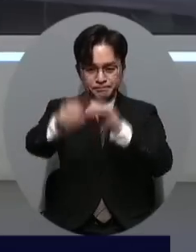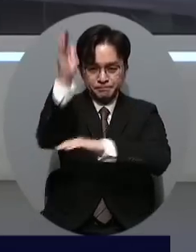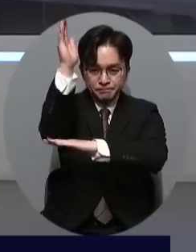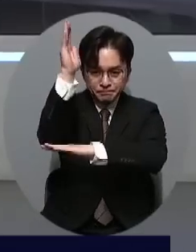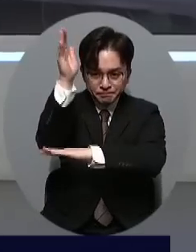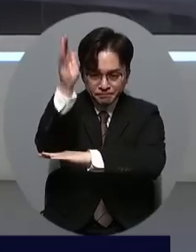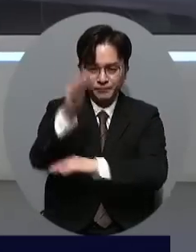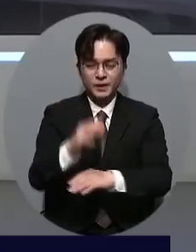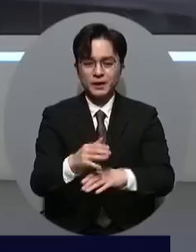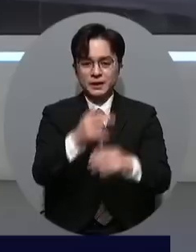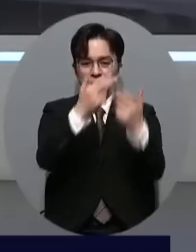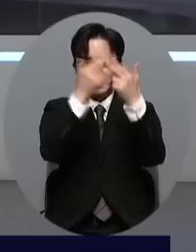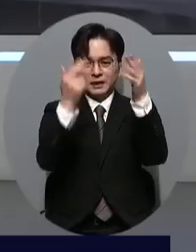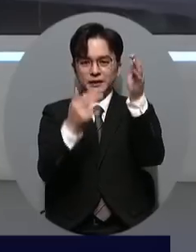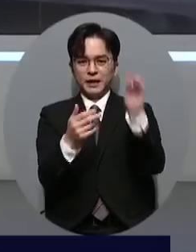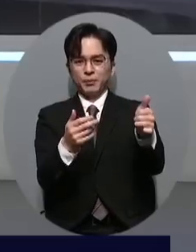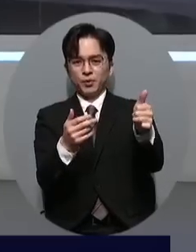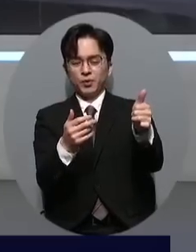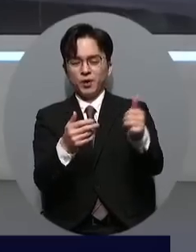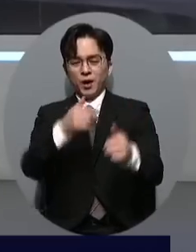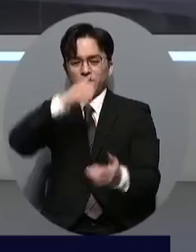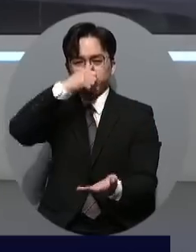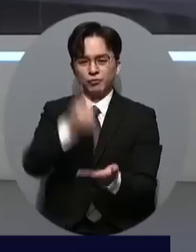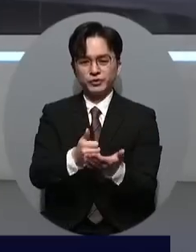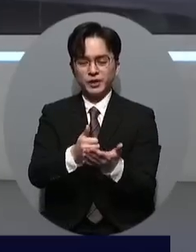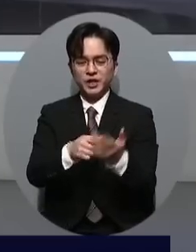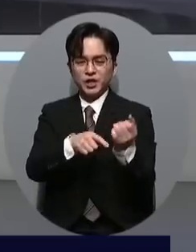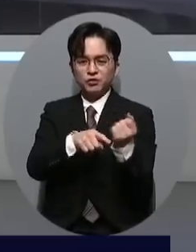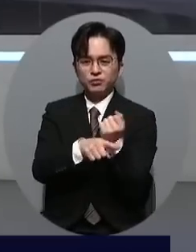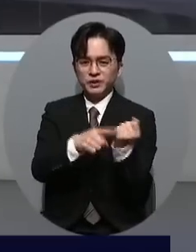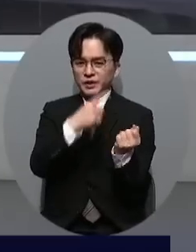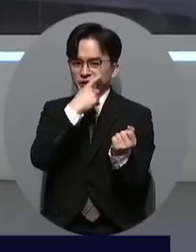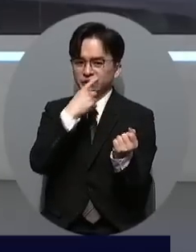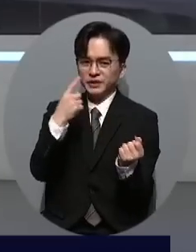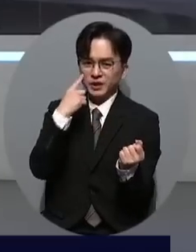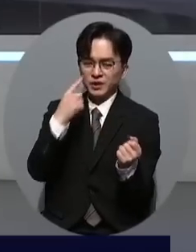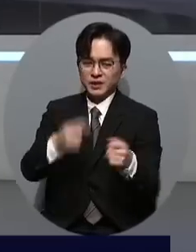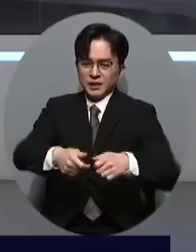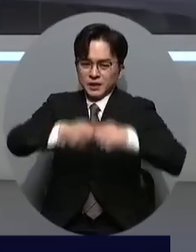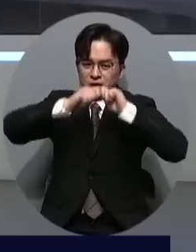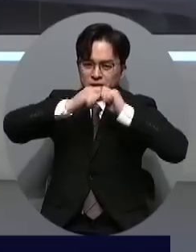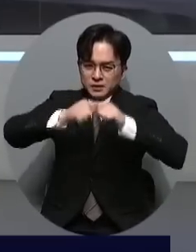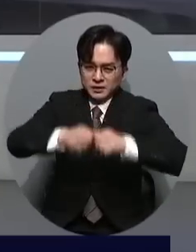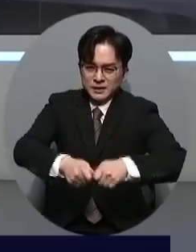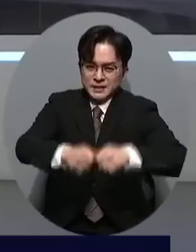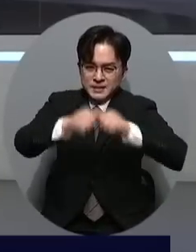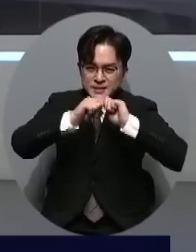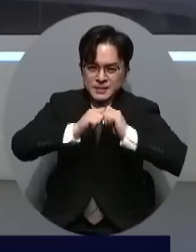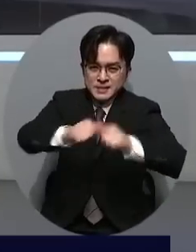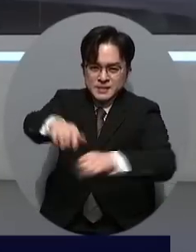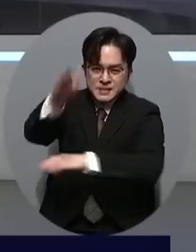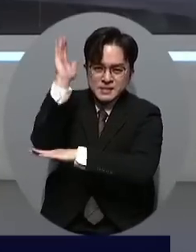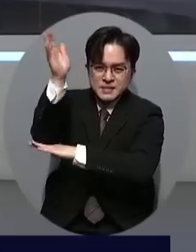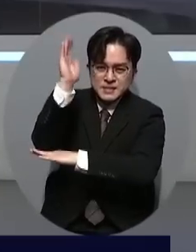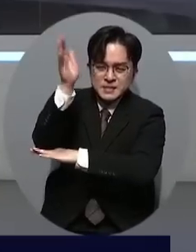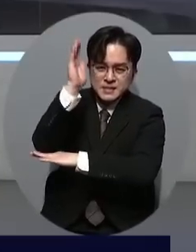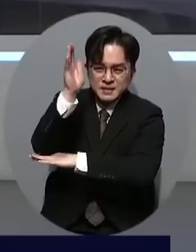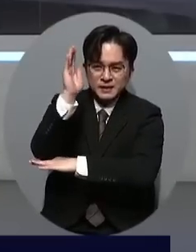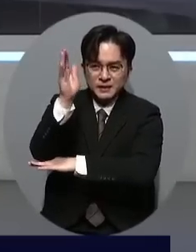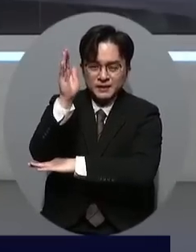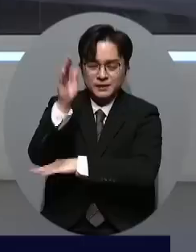대표의 혐의를 얼마나 길고 강도 높게 또 자세하게 말할지가 관심인데요이 대표의 구속영장청구가